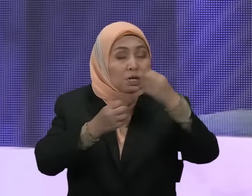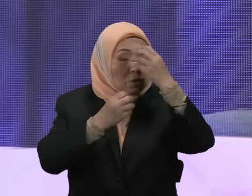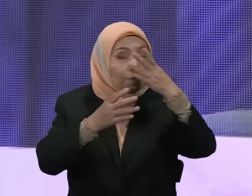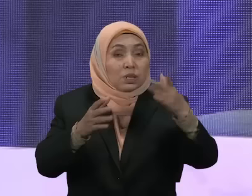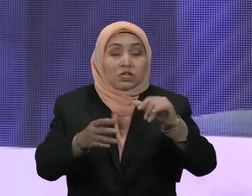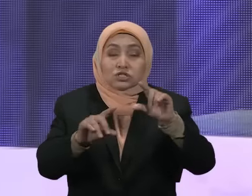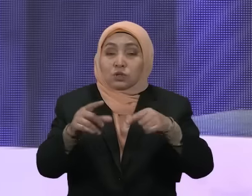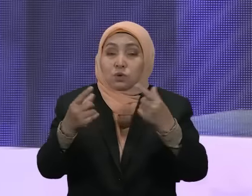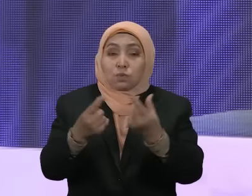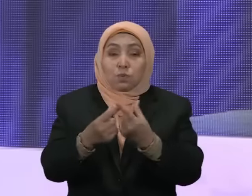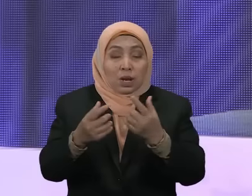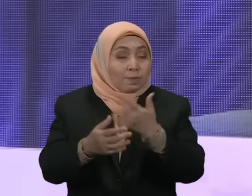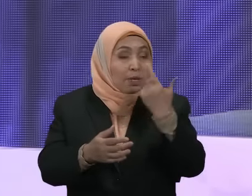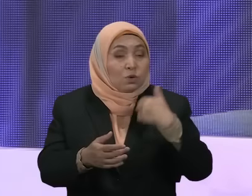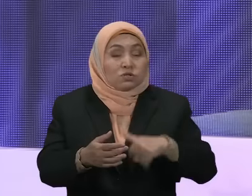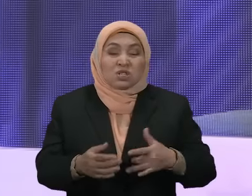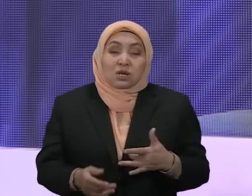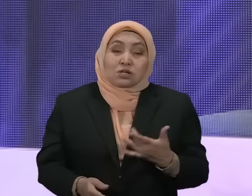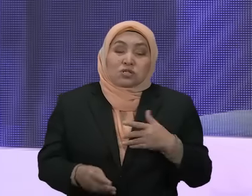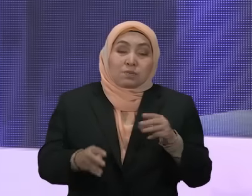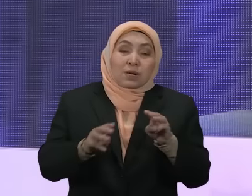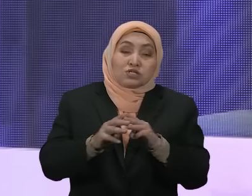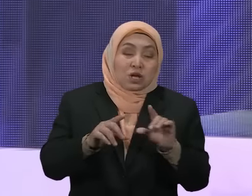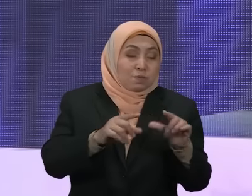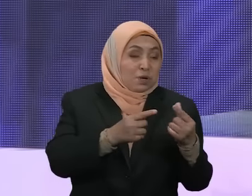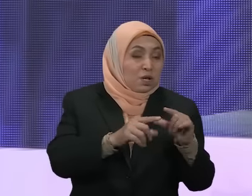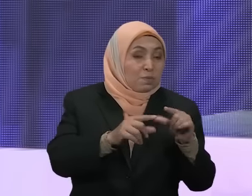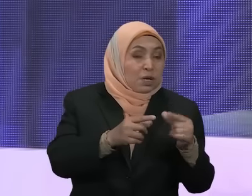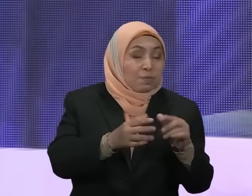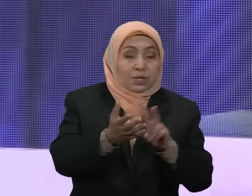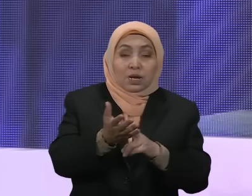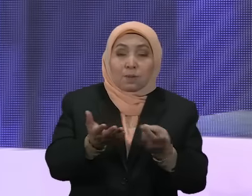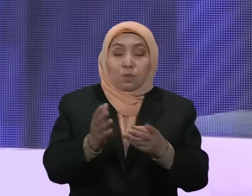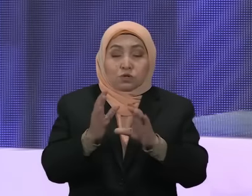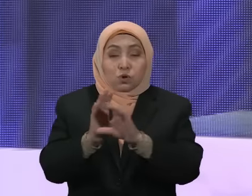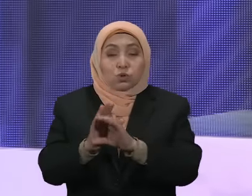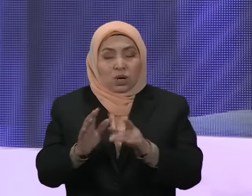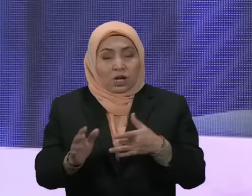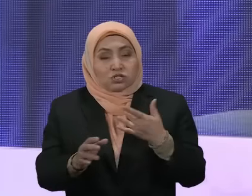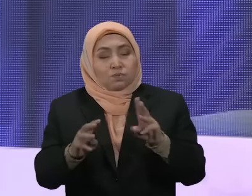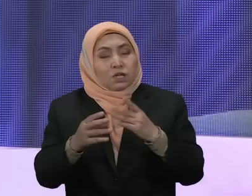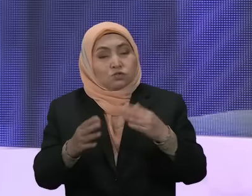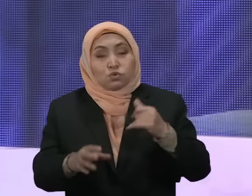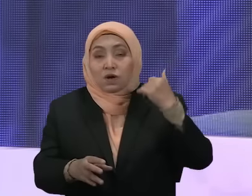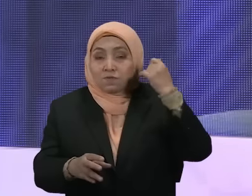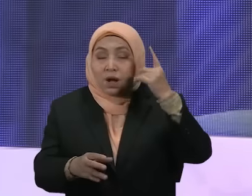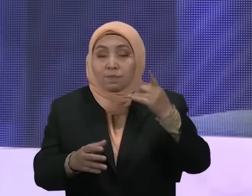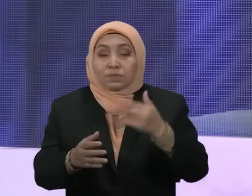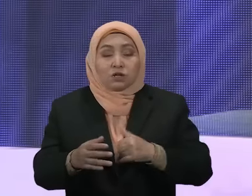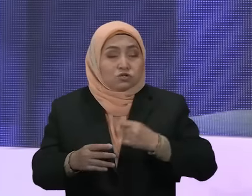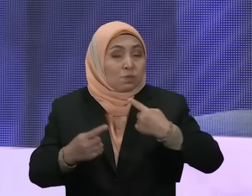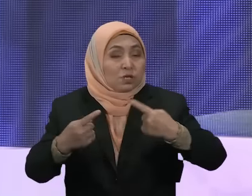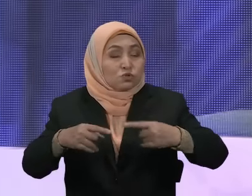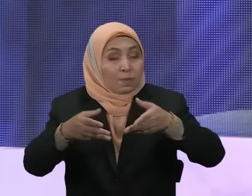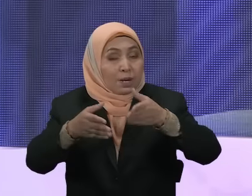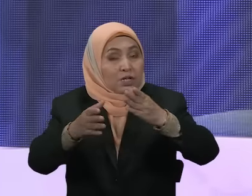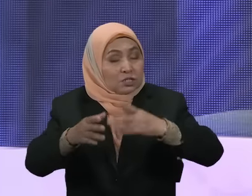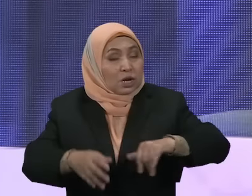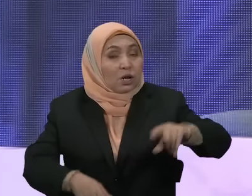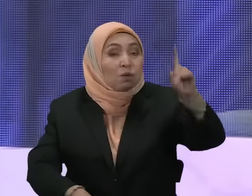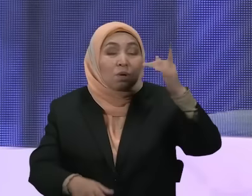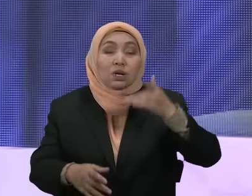satu kumpulan, ya, kerana kita rasa macam ini geng-geng tadabbur, contohnya, kan. Kita rasa macam dah faham ni, kena berjuang pada jalan Allah,